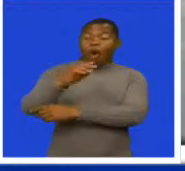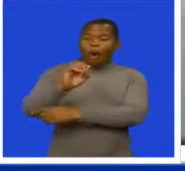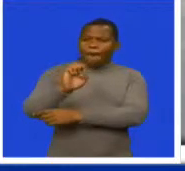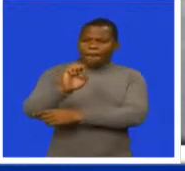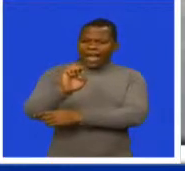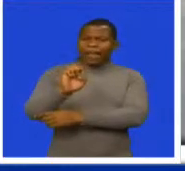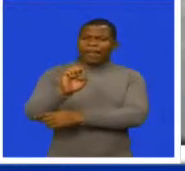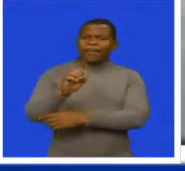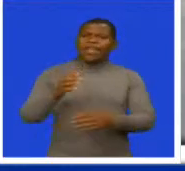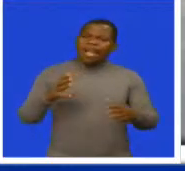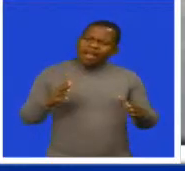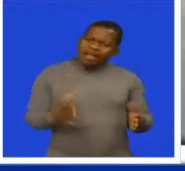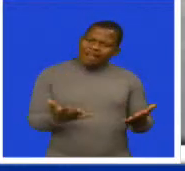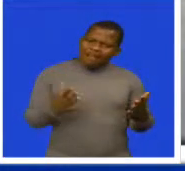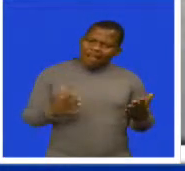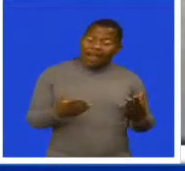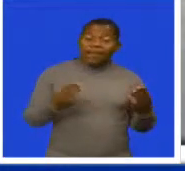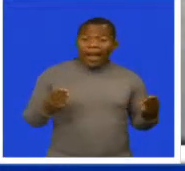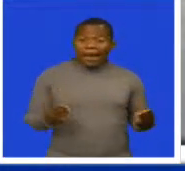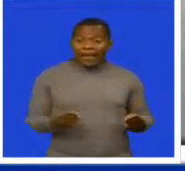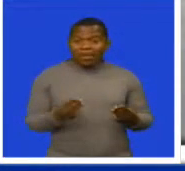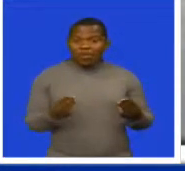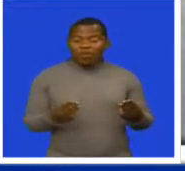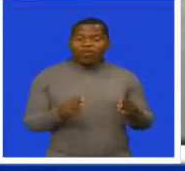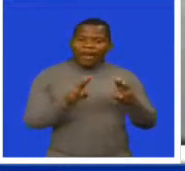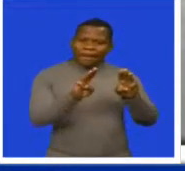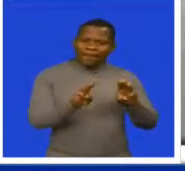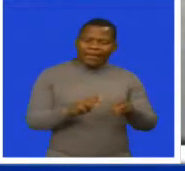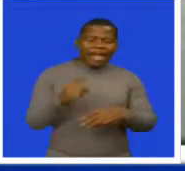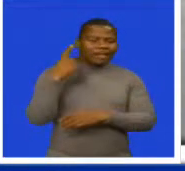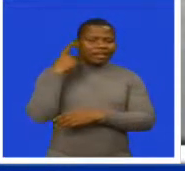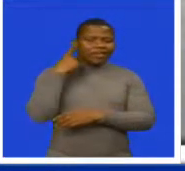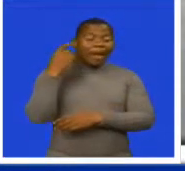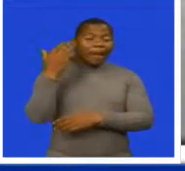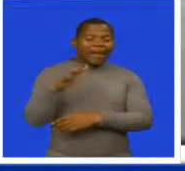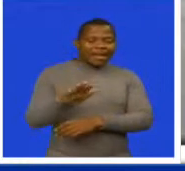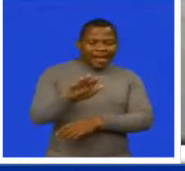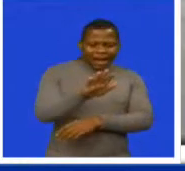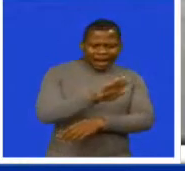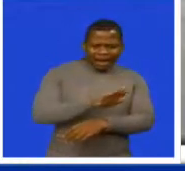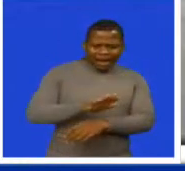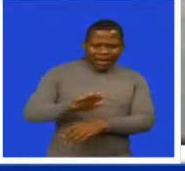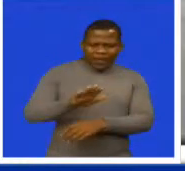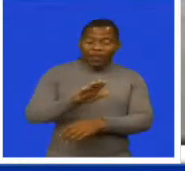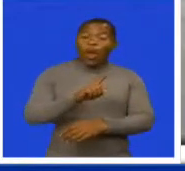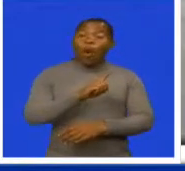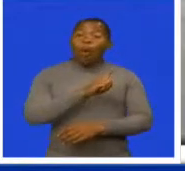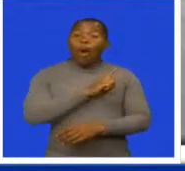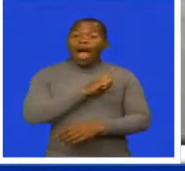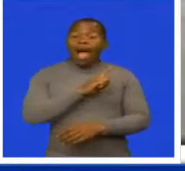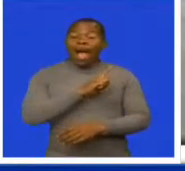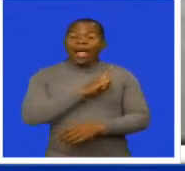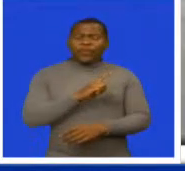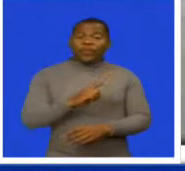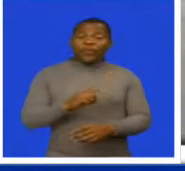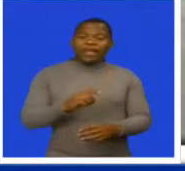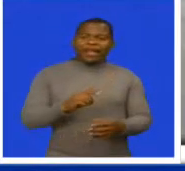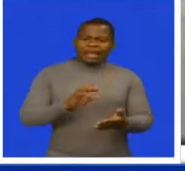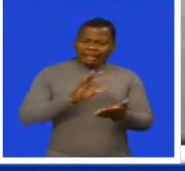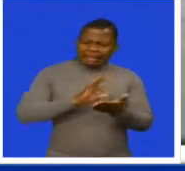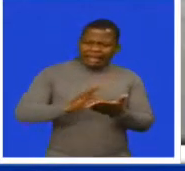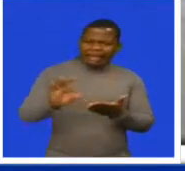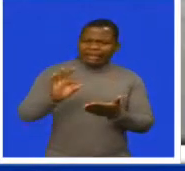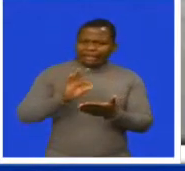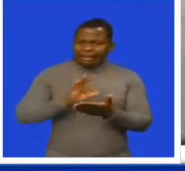lokuvele ngesikhathi letiko letekuvakasha kanye nesivisa sasesiphofaneni sibusa tibi kulendzawo emkhankasweni welive wekugcina live